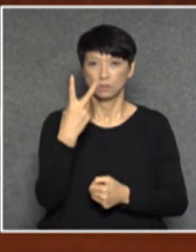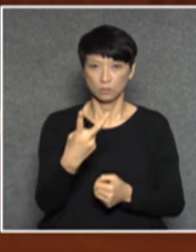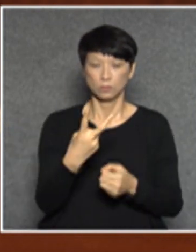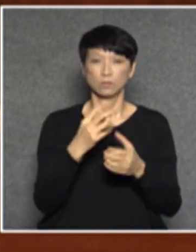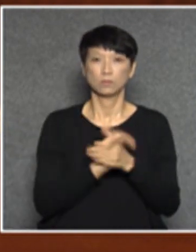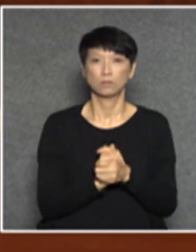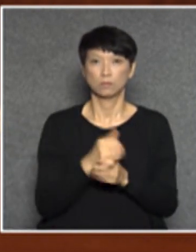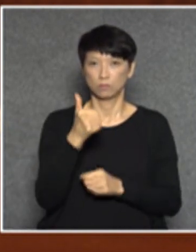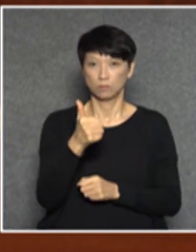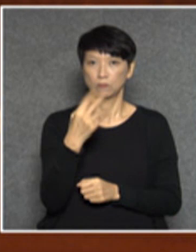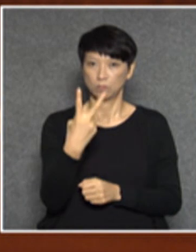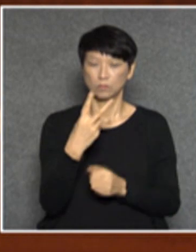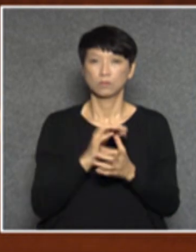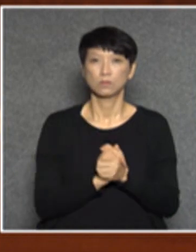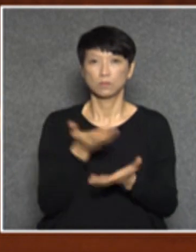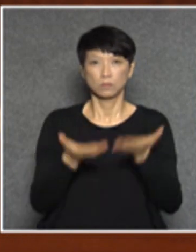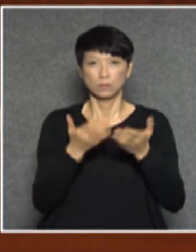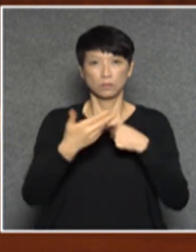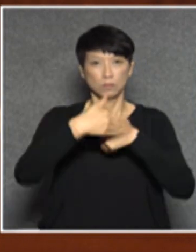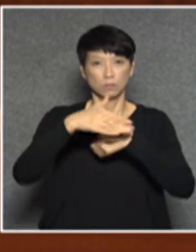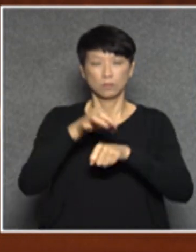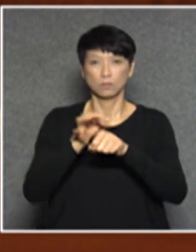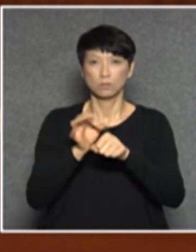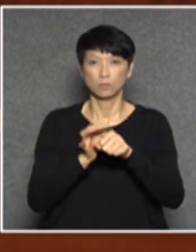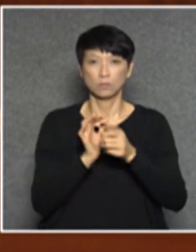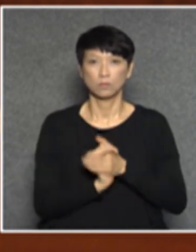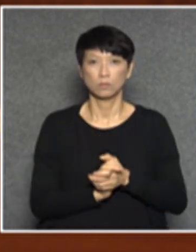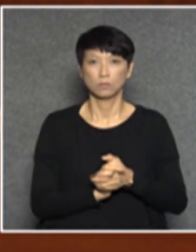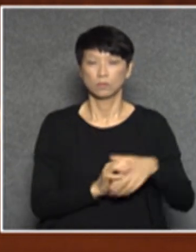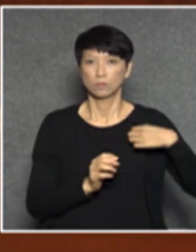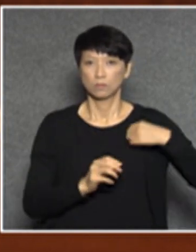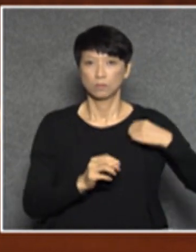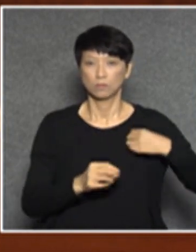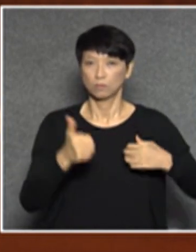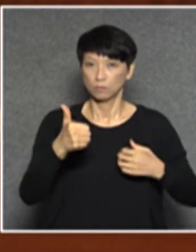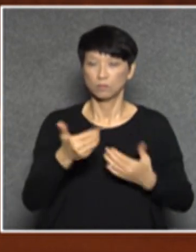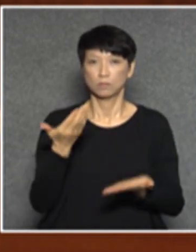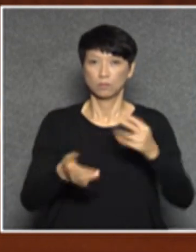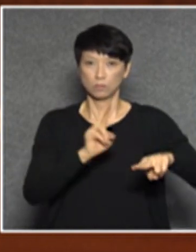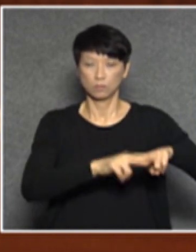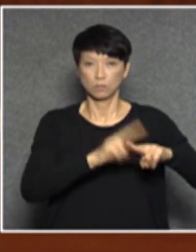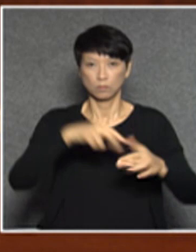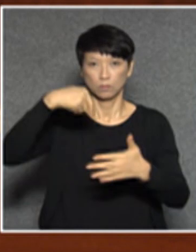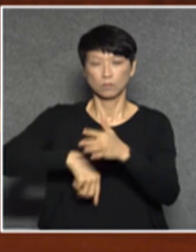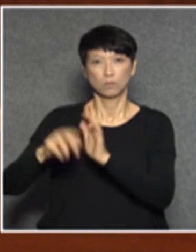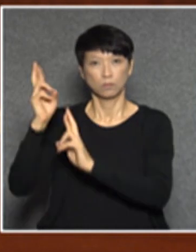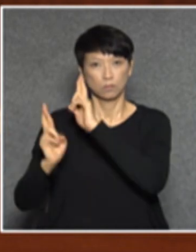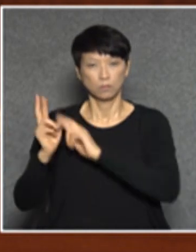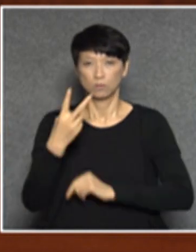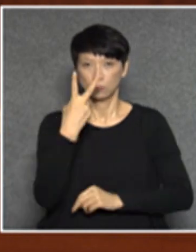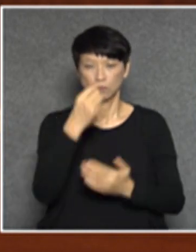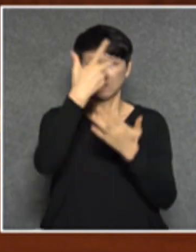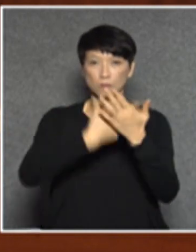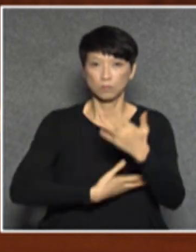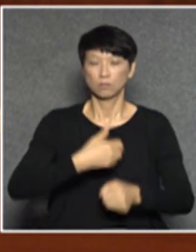優勢。比起外國城市，我們有一國的優勢；比起中國內地城市，我們有兩制的優